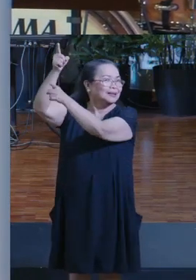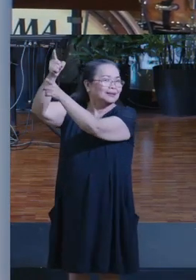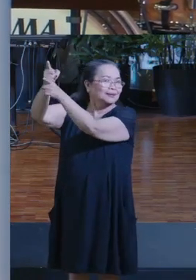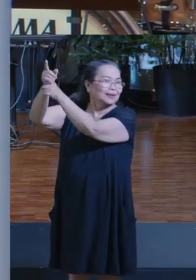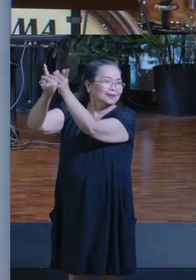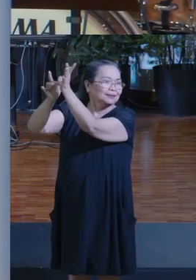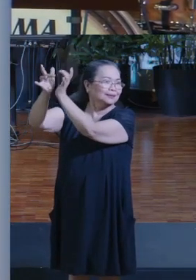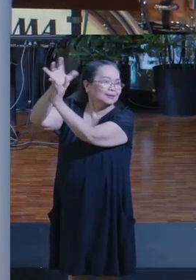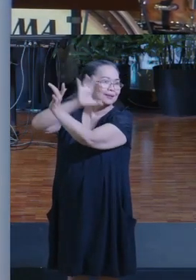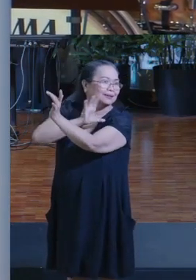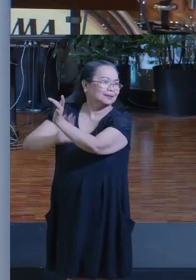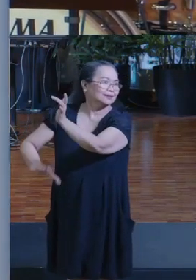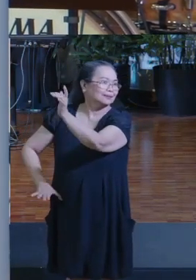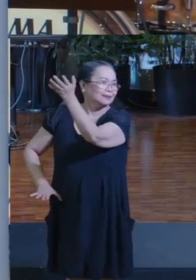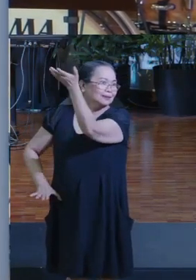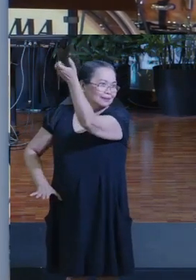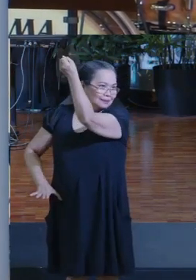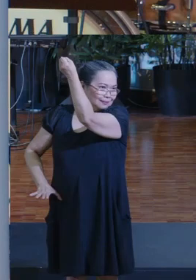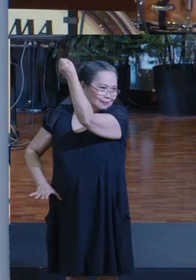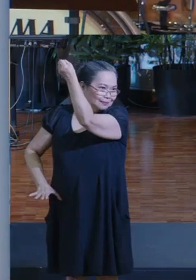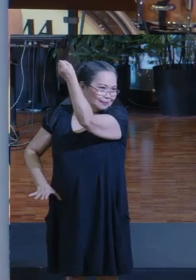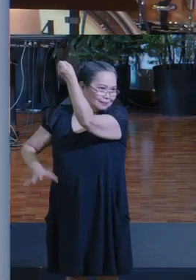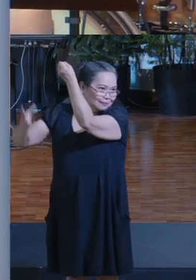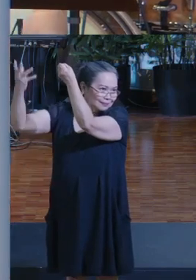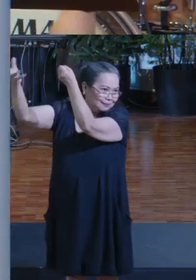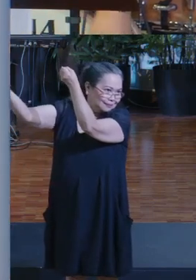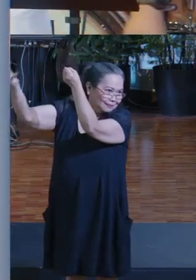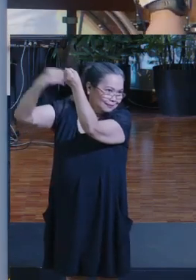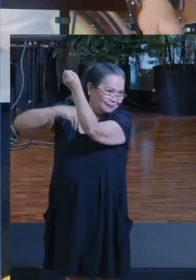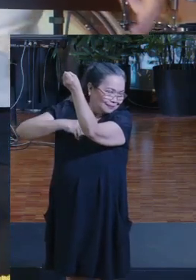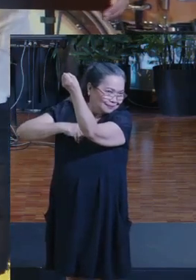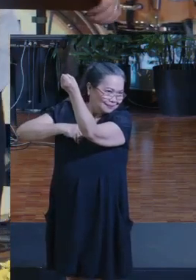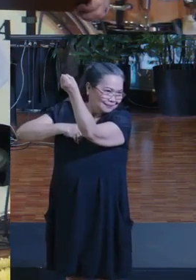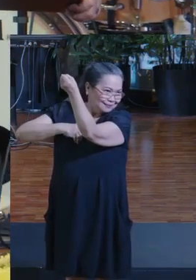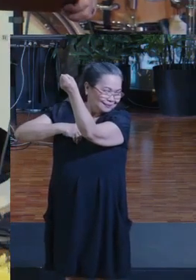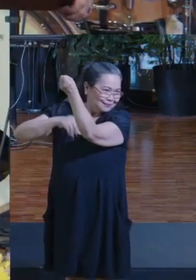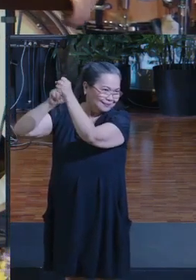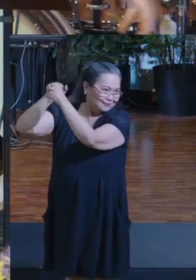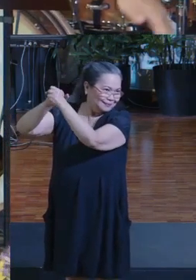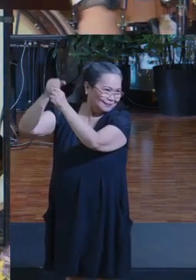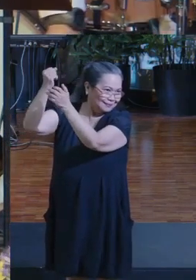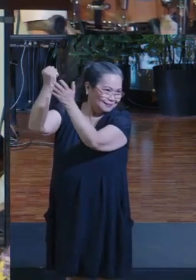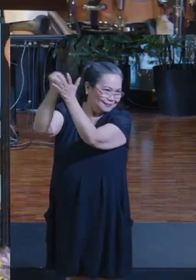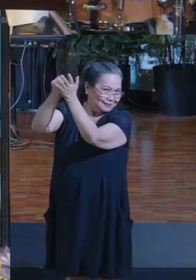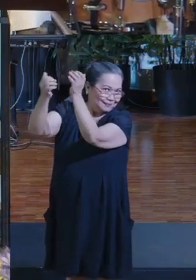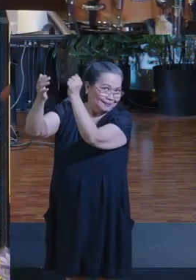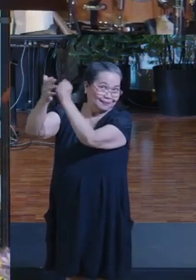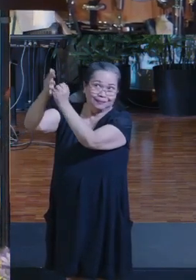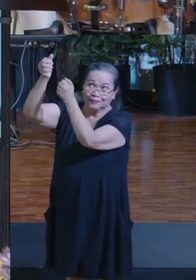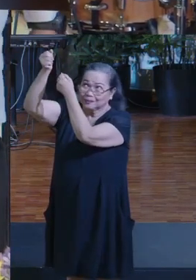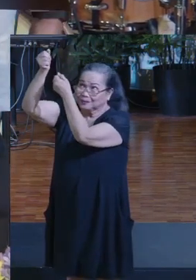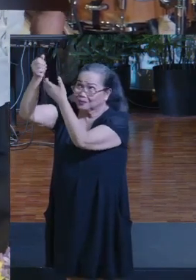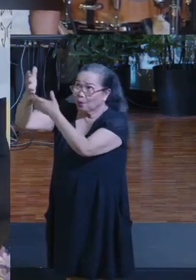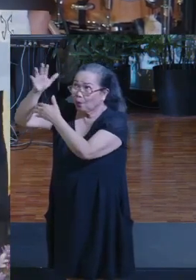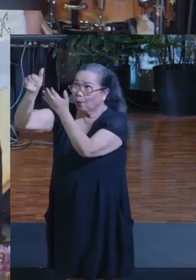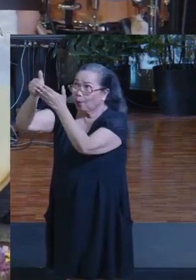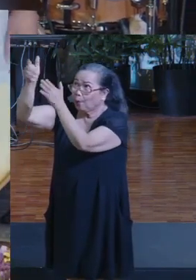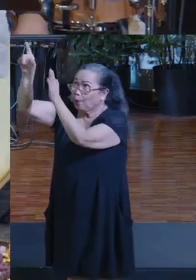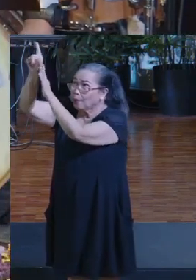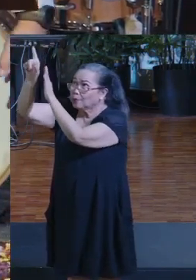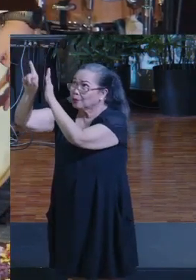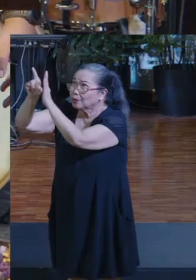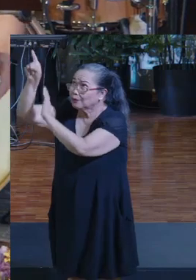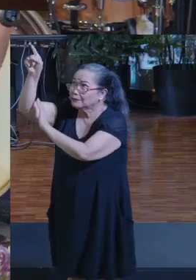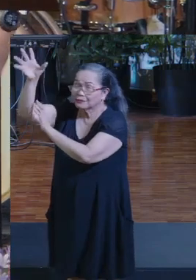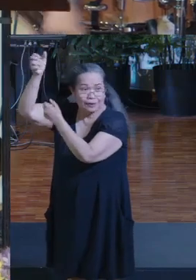righteousness ni Christ. Yung righteousness na kanyang nakamit dahil sinunod niya ang buong batas.